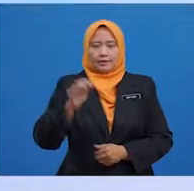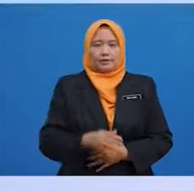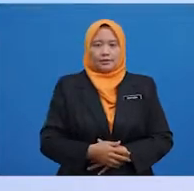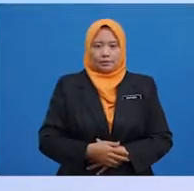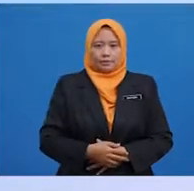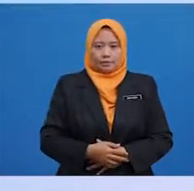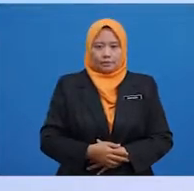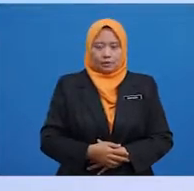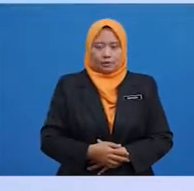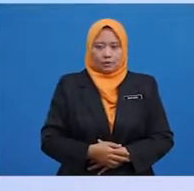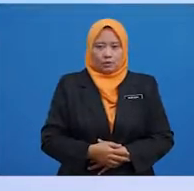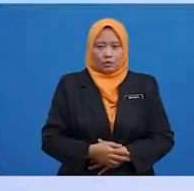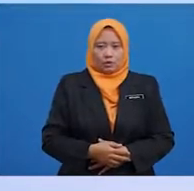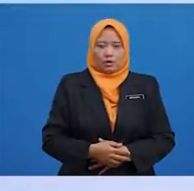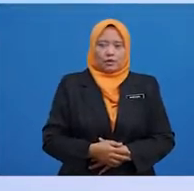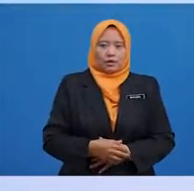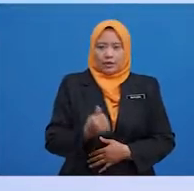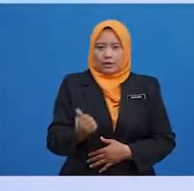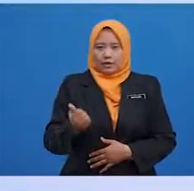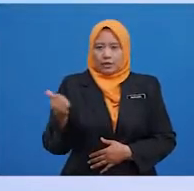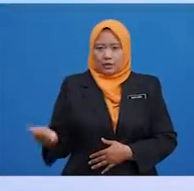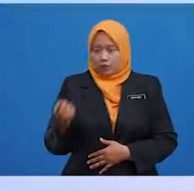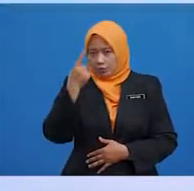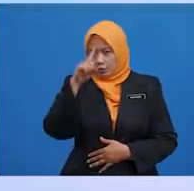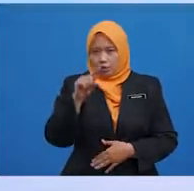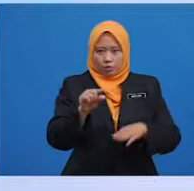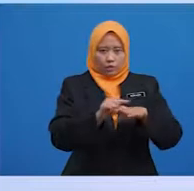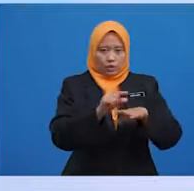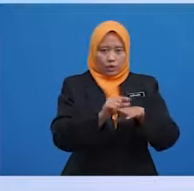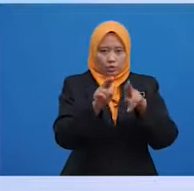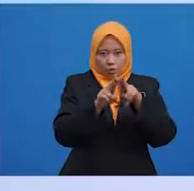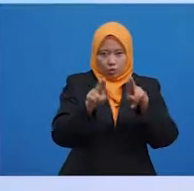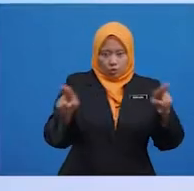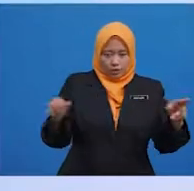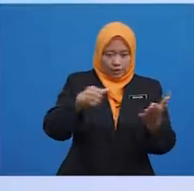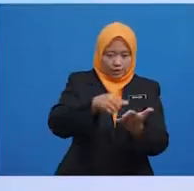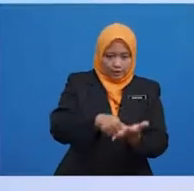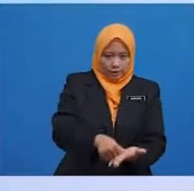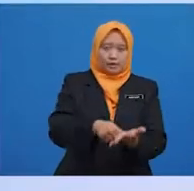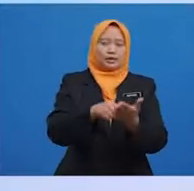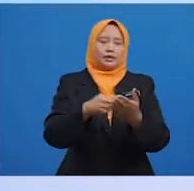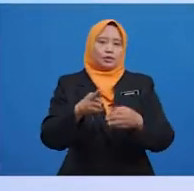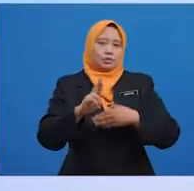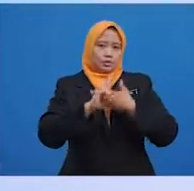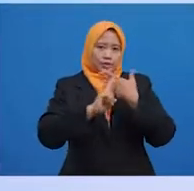darah. Ialah suatu alat yang digunakan untuk mengukur tekanan darah.